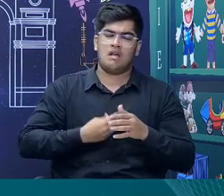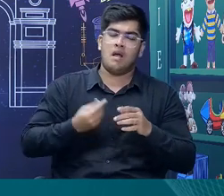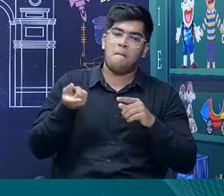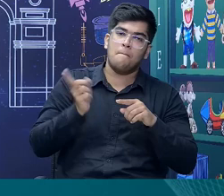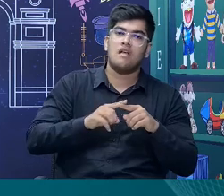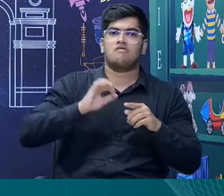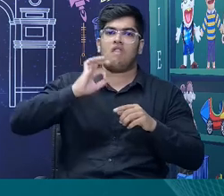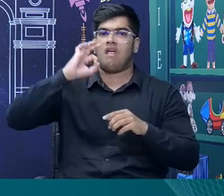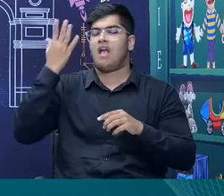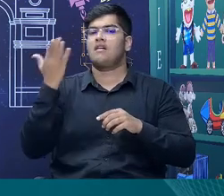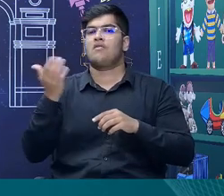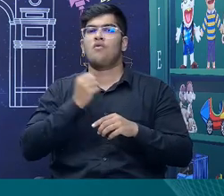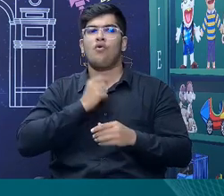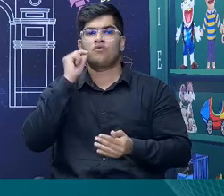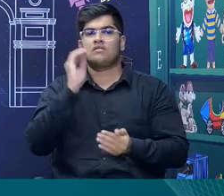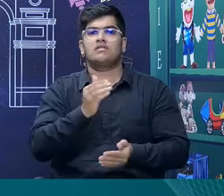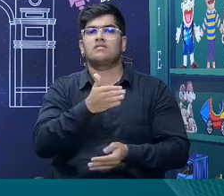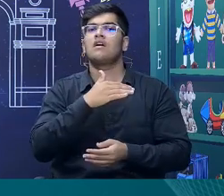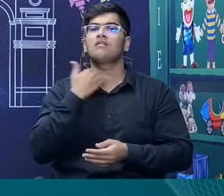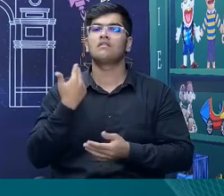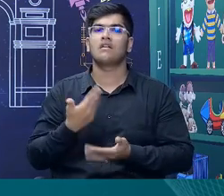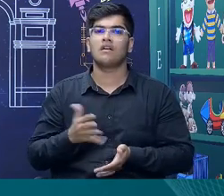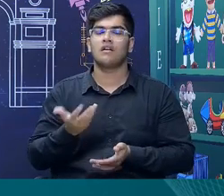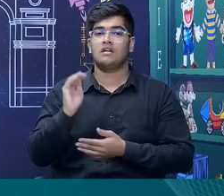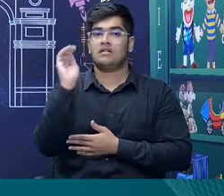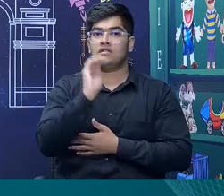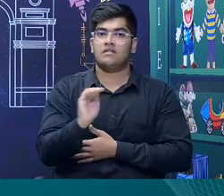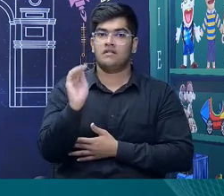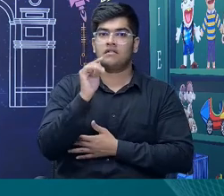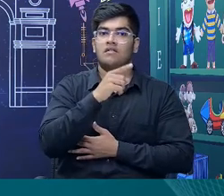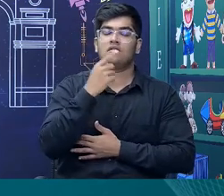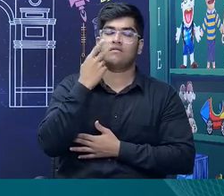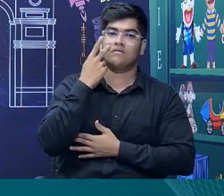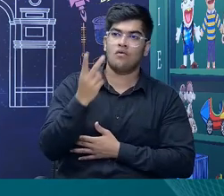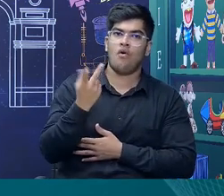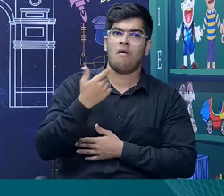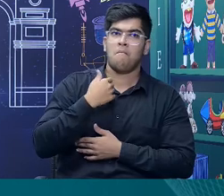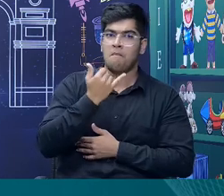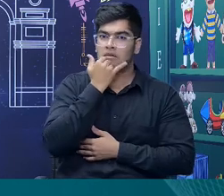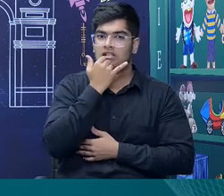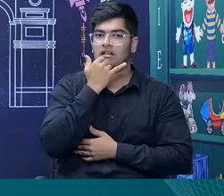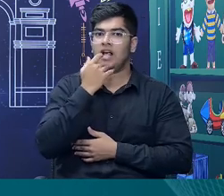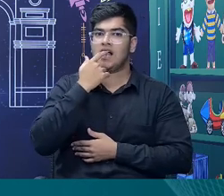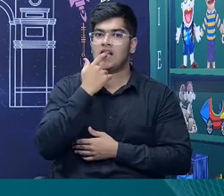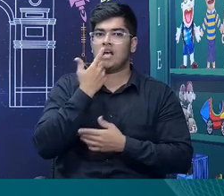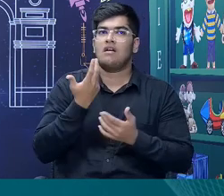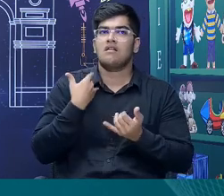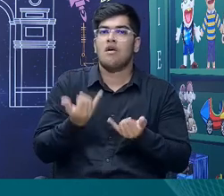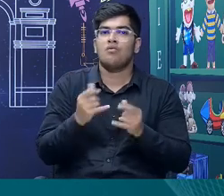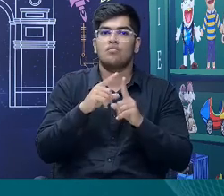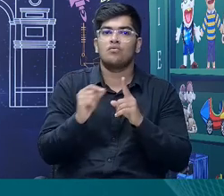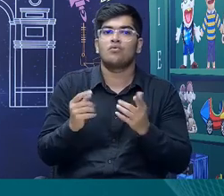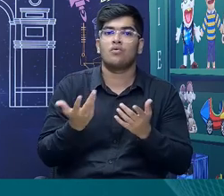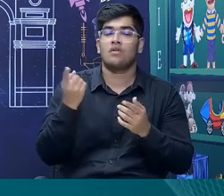हुई तो शिवा जी को लगा की उन्होंने तो कुछ बहुत गलत कर दिया है और पार्वती जी